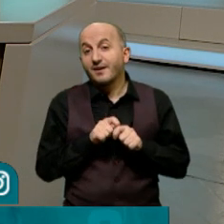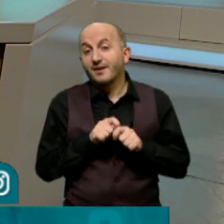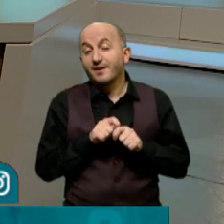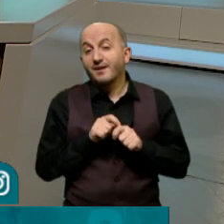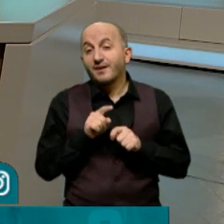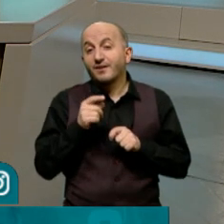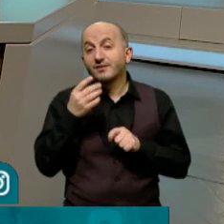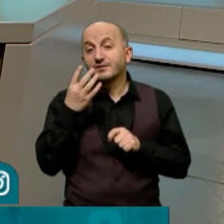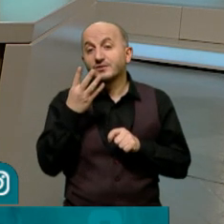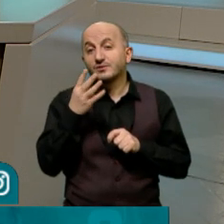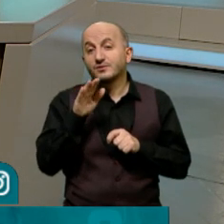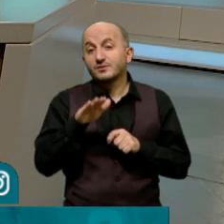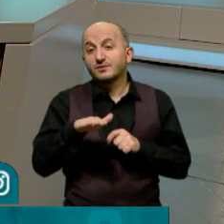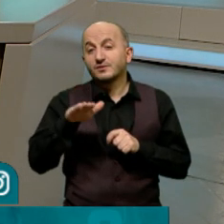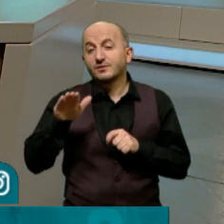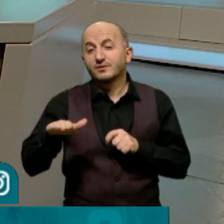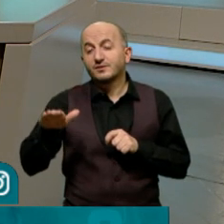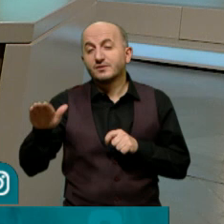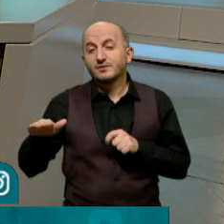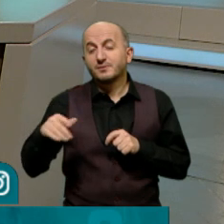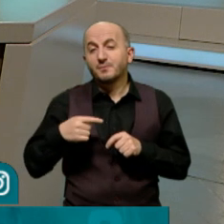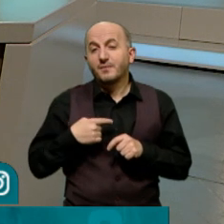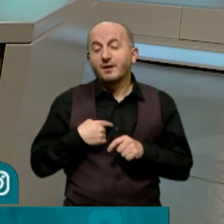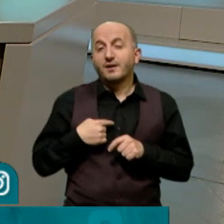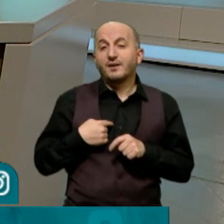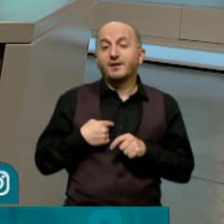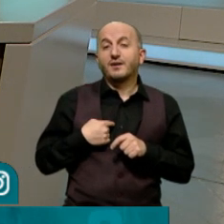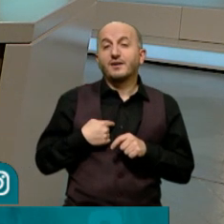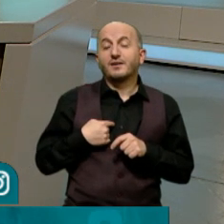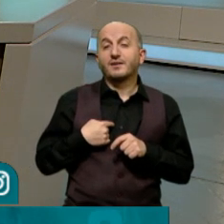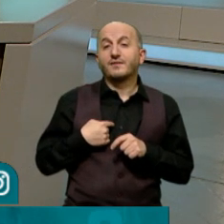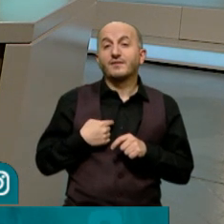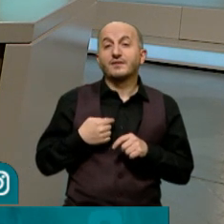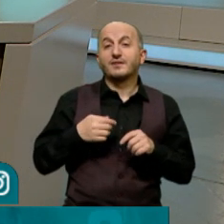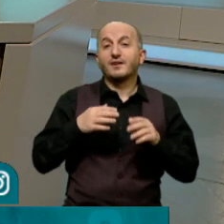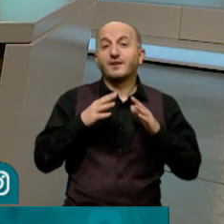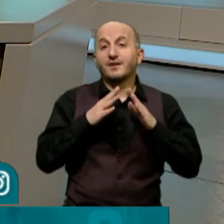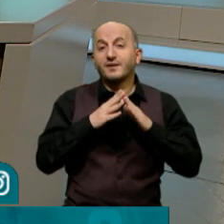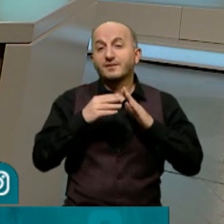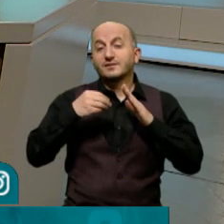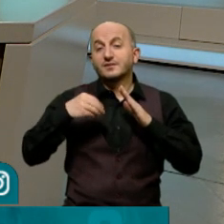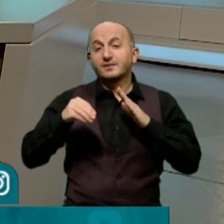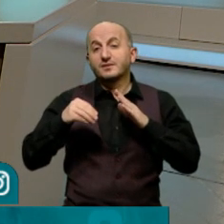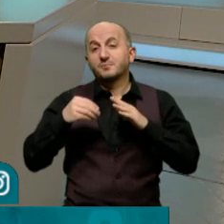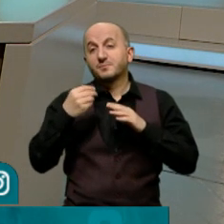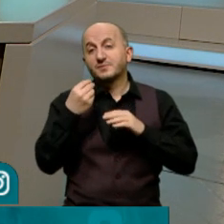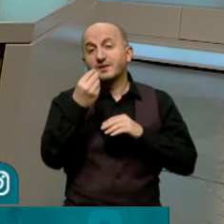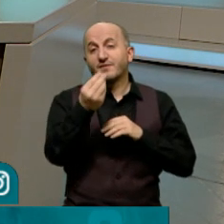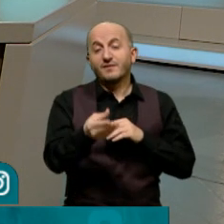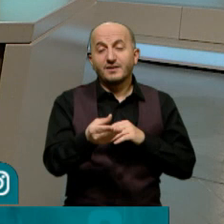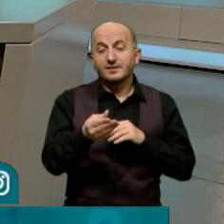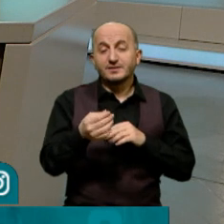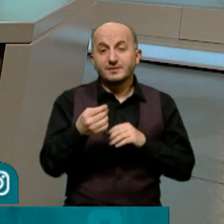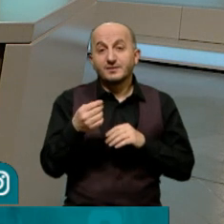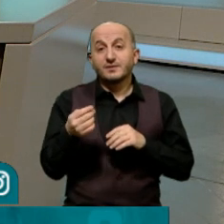Ona 4 çocuğum var. Öbürleri bana biraz şey yapıyorlar. Niye sen buna bunu verdin? Evim vardı sattım verdim. İkincisi de